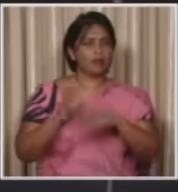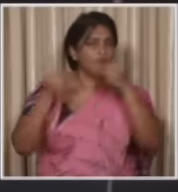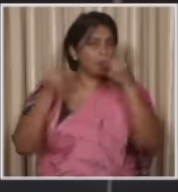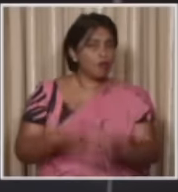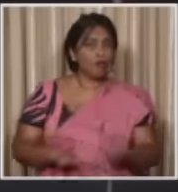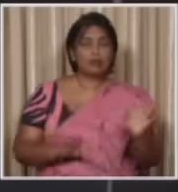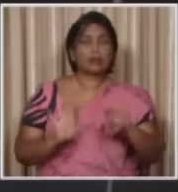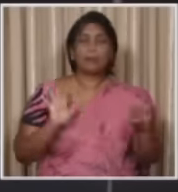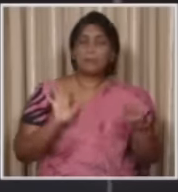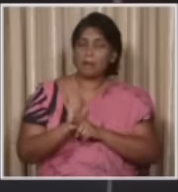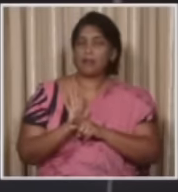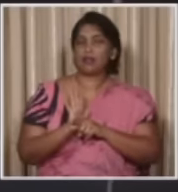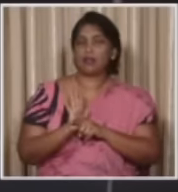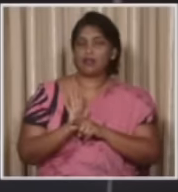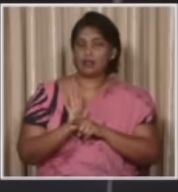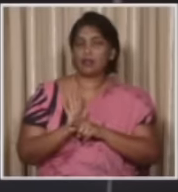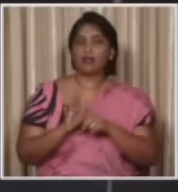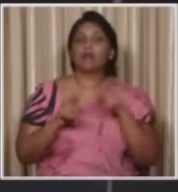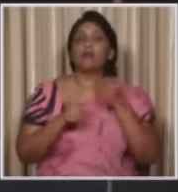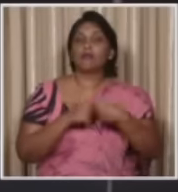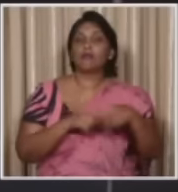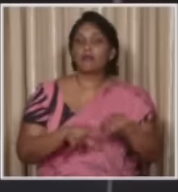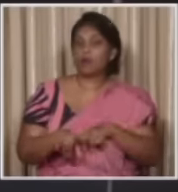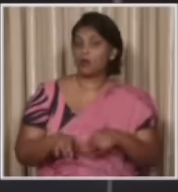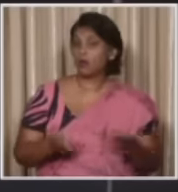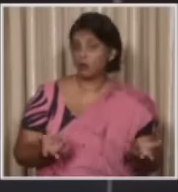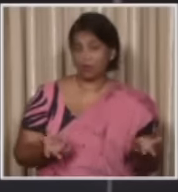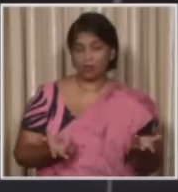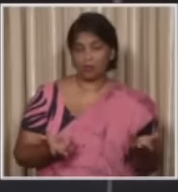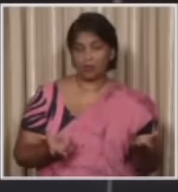වෙලා නෙමෙයි රින. දැන් කවුද වග කියන්න ඕනේ?